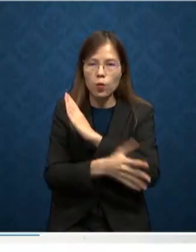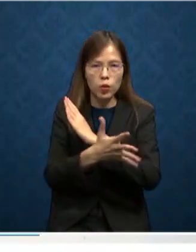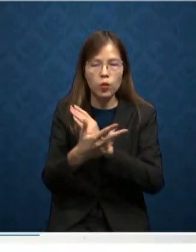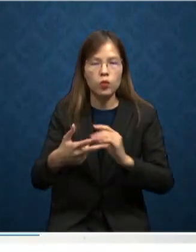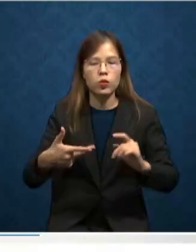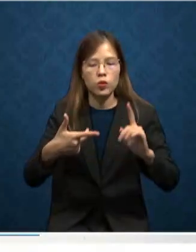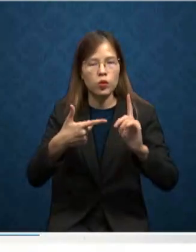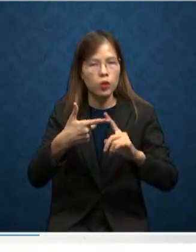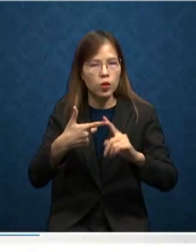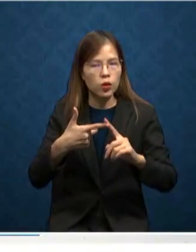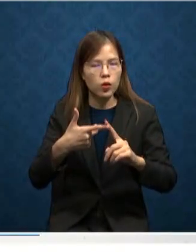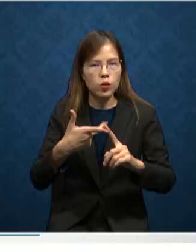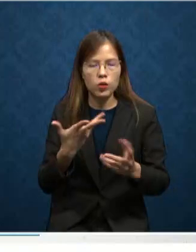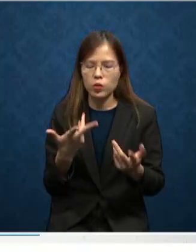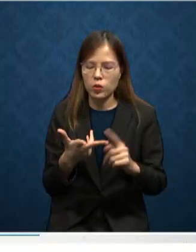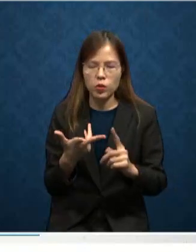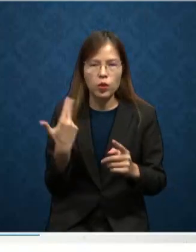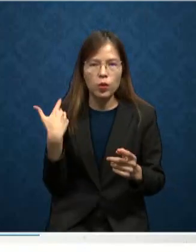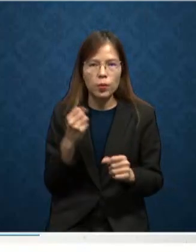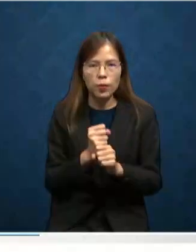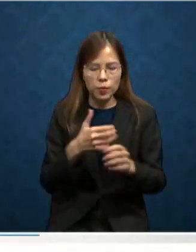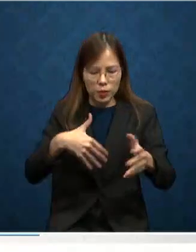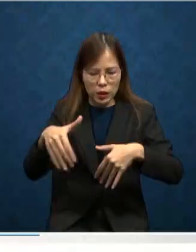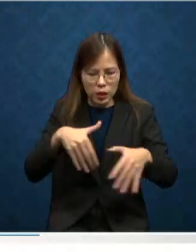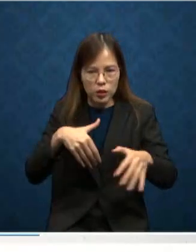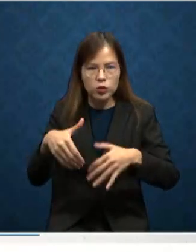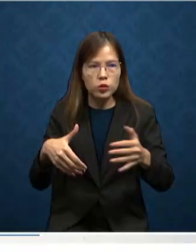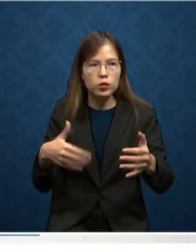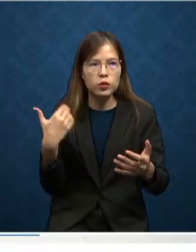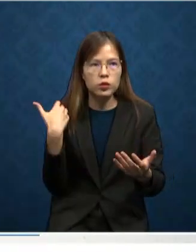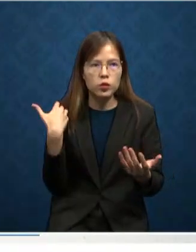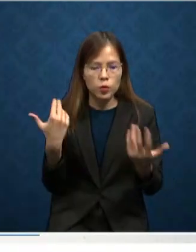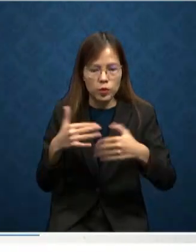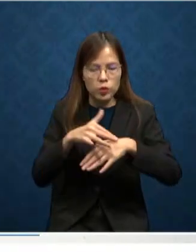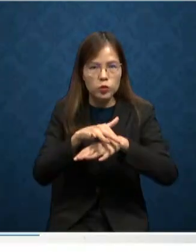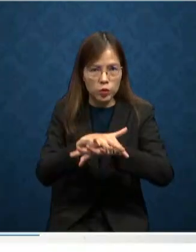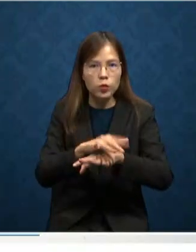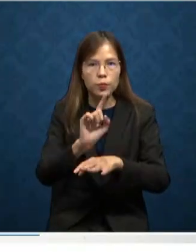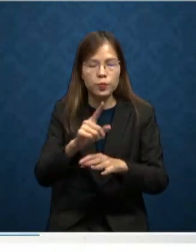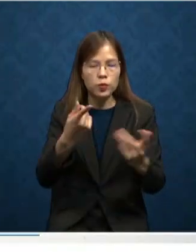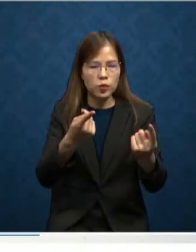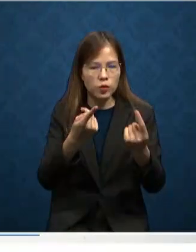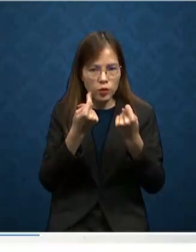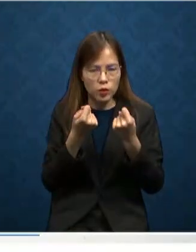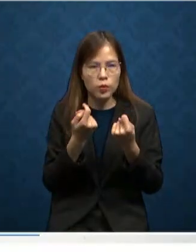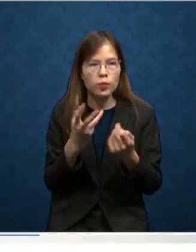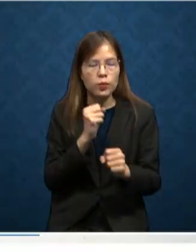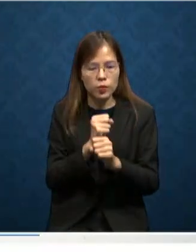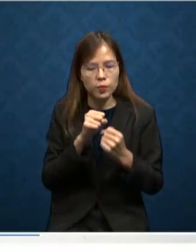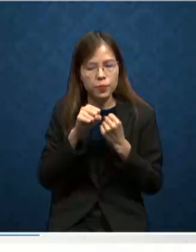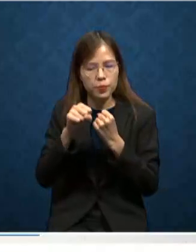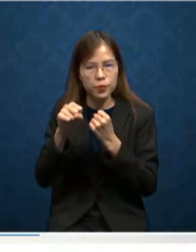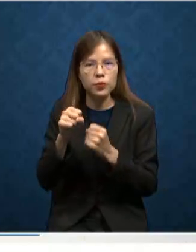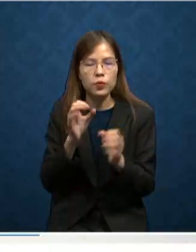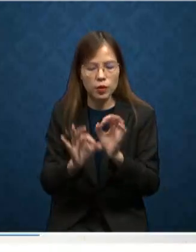แล้วก็ประชาชนมีส่วนร่วมแล้วก็เรื่องผลงานเนี่ยต้องรวดเร็วไม่ล่าช้าซึ่งเรื่องนี้ก็เป็นตอบโจทย์นะแล้วก็เป็นความพยายามในเรื่อง